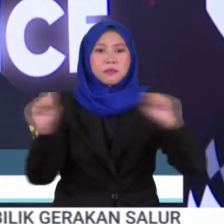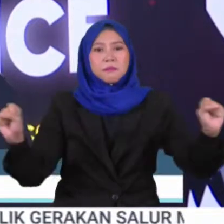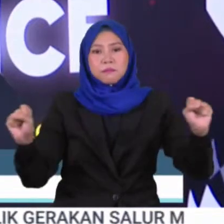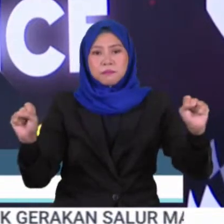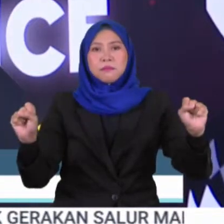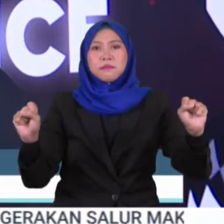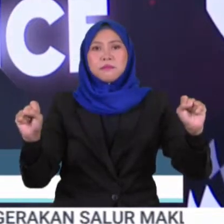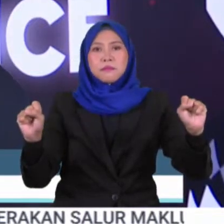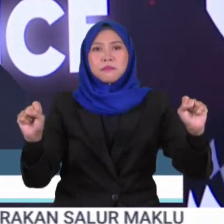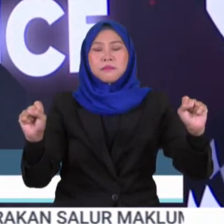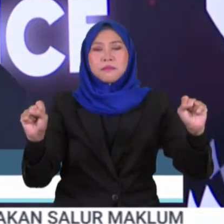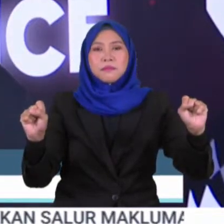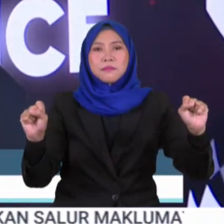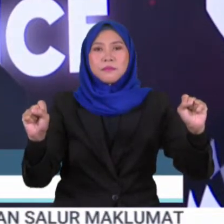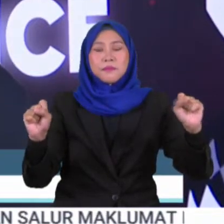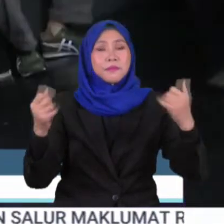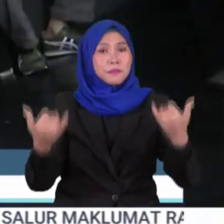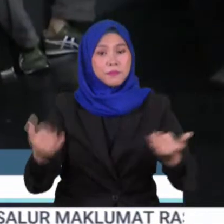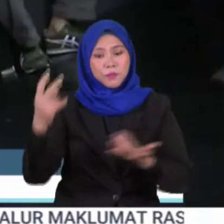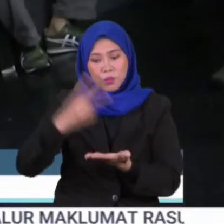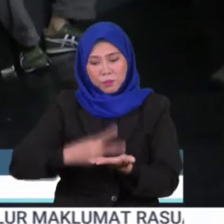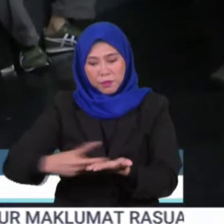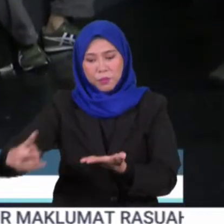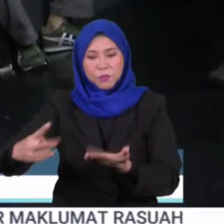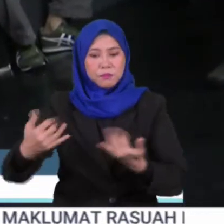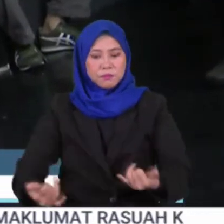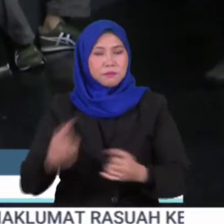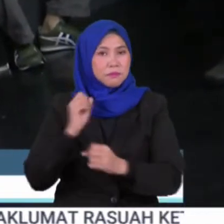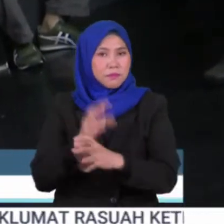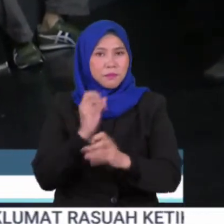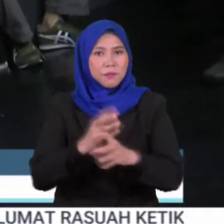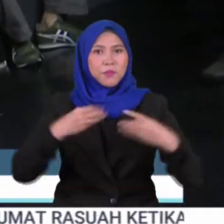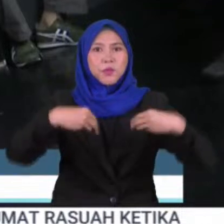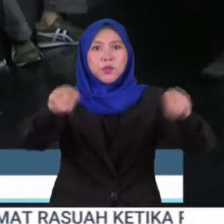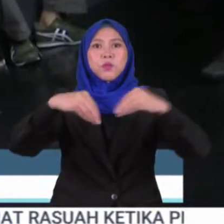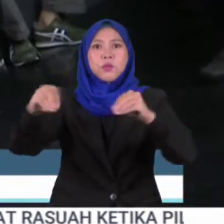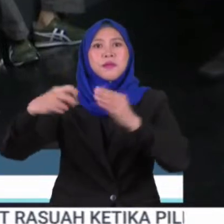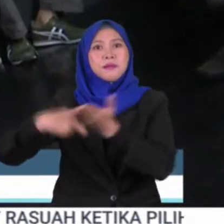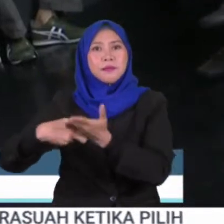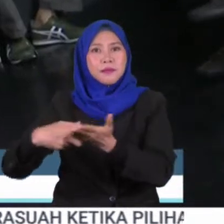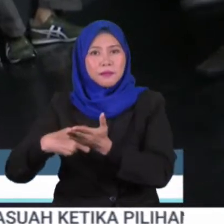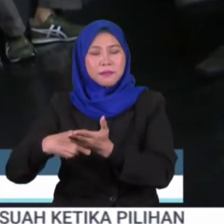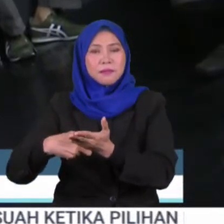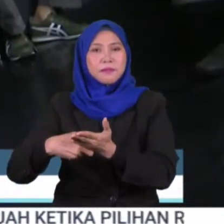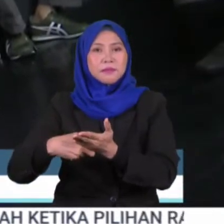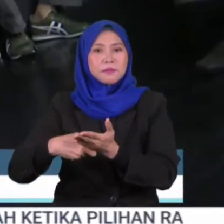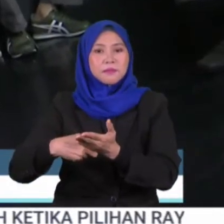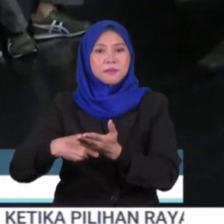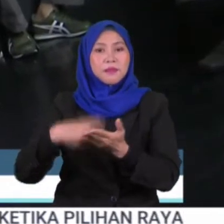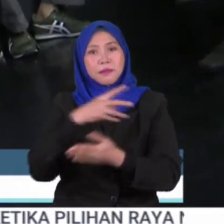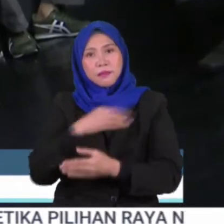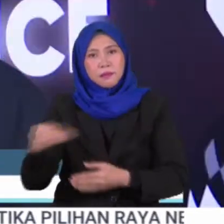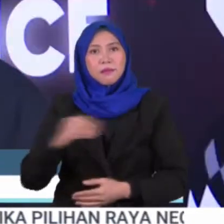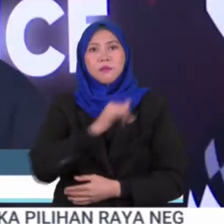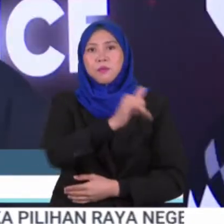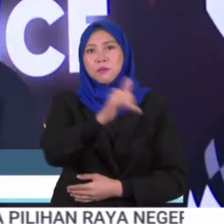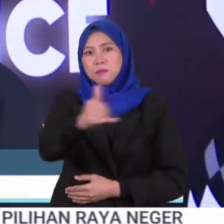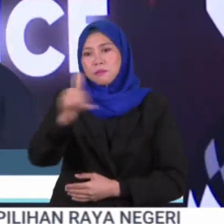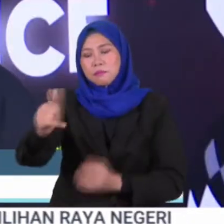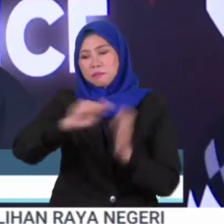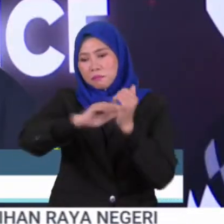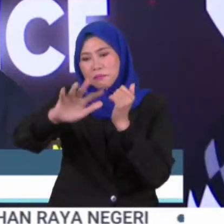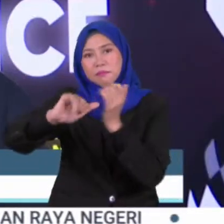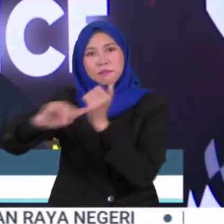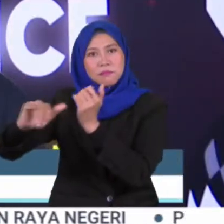So sekarang ni memang 2 weeks ni kita orang memang jual tiket, PC, kita orang on ground. So kita orang akan pergi kat semua event, kita orang akan